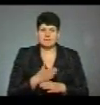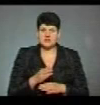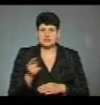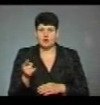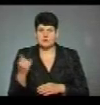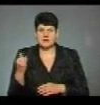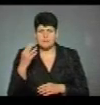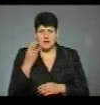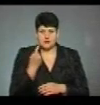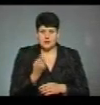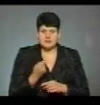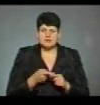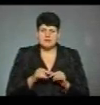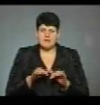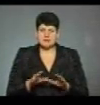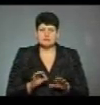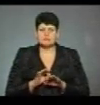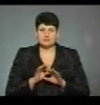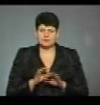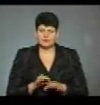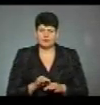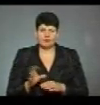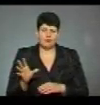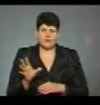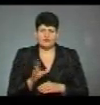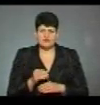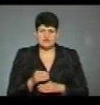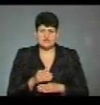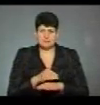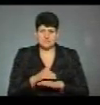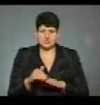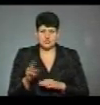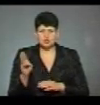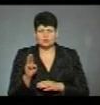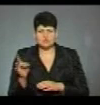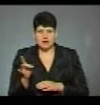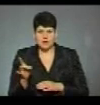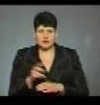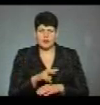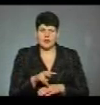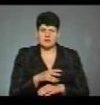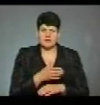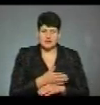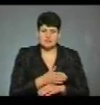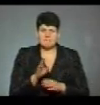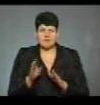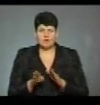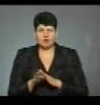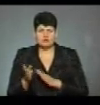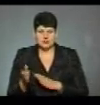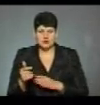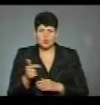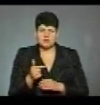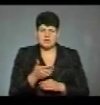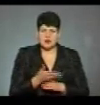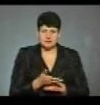Хмельницькою областю. Такі акції проходять по всій межі, в Шумському районі, Лановецькому, Підволочиському,